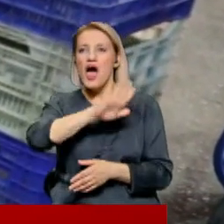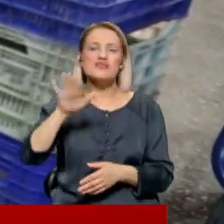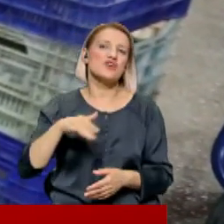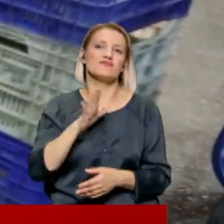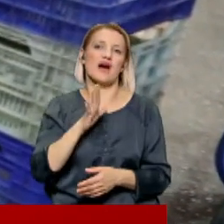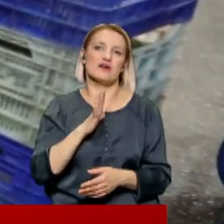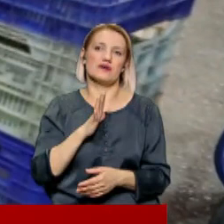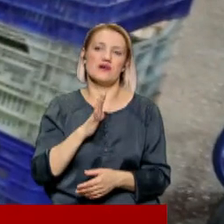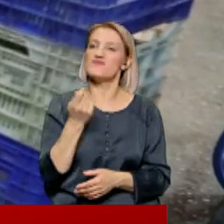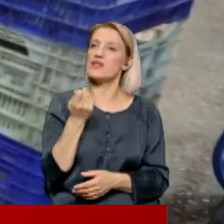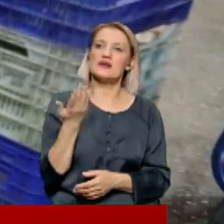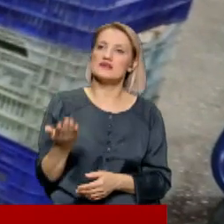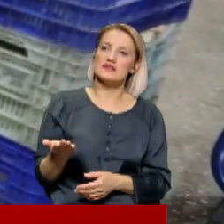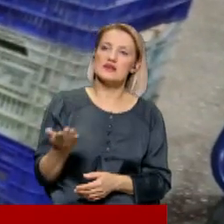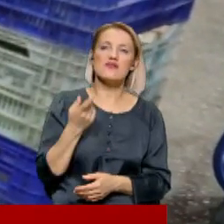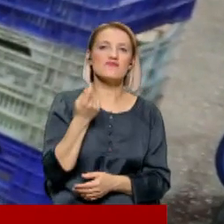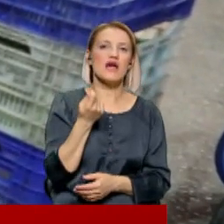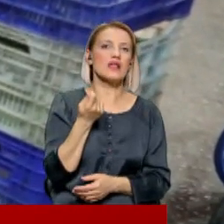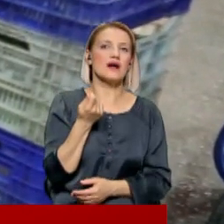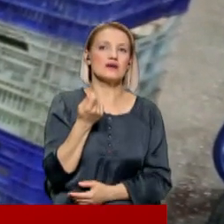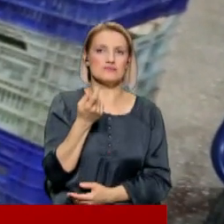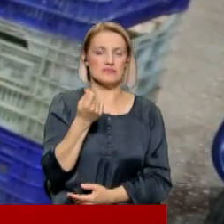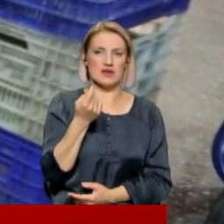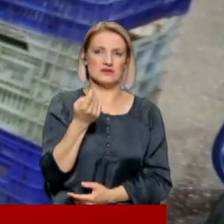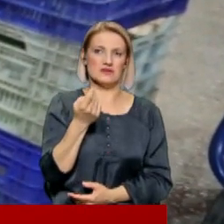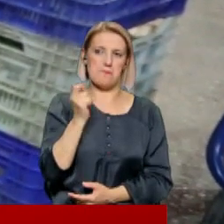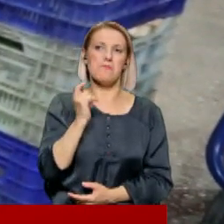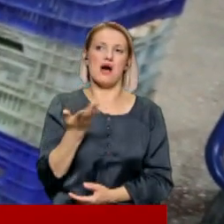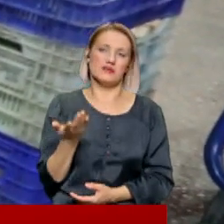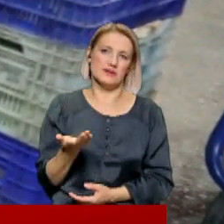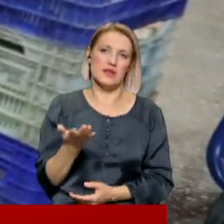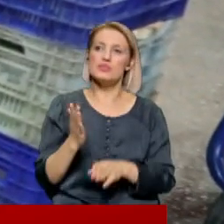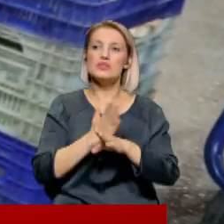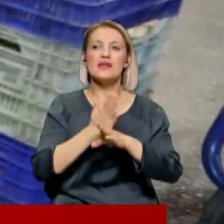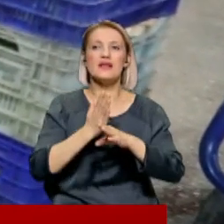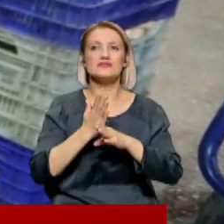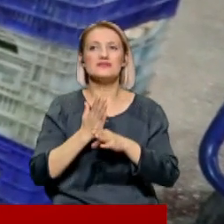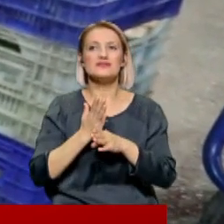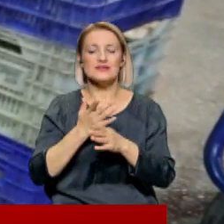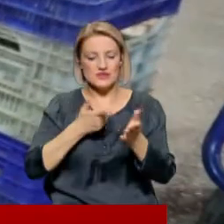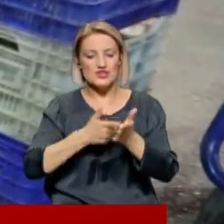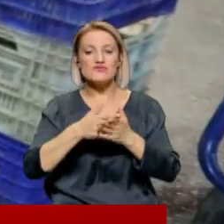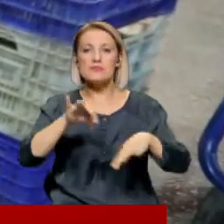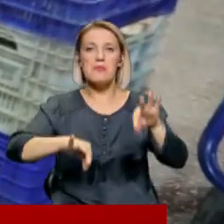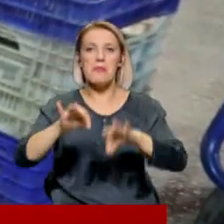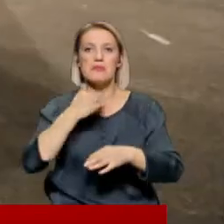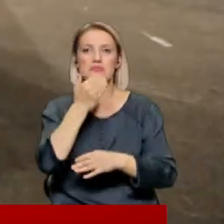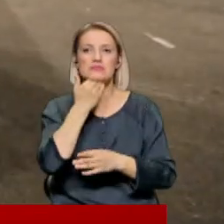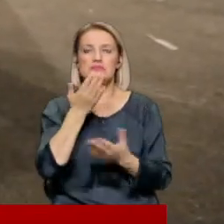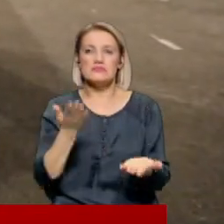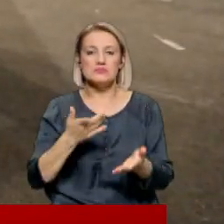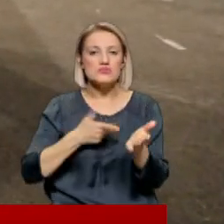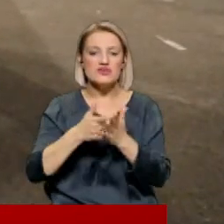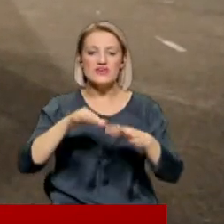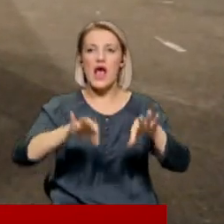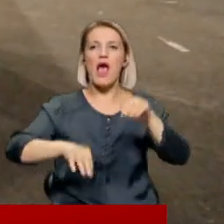Kaliforniya, her şey var. Nasıl fiyatlar? Fiyatlar biraz pahalı ya. Neden? Çiftçi ekemiyor bu saatten sonra artık.